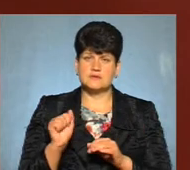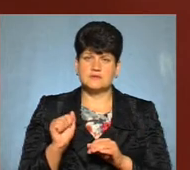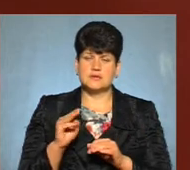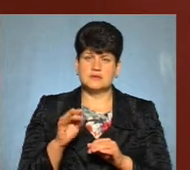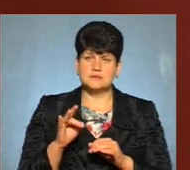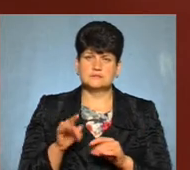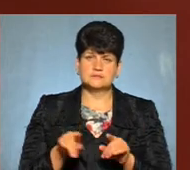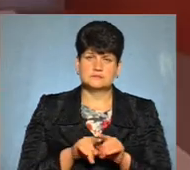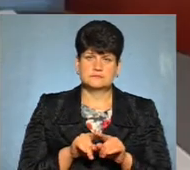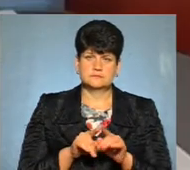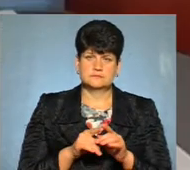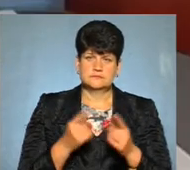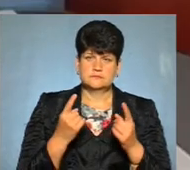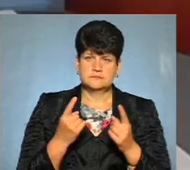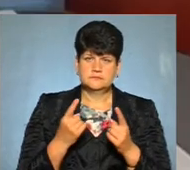ПЛР?